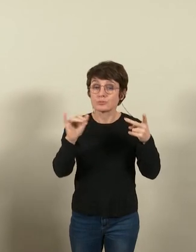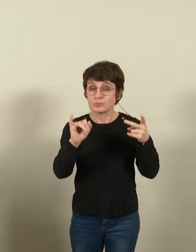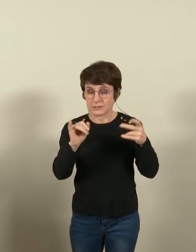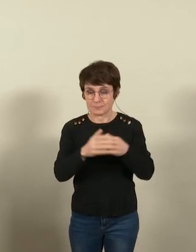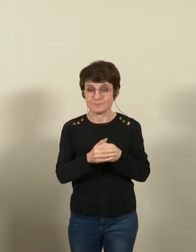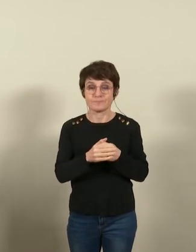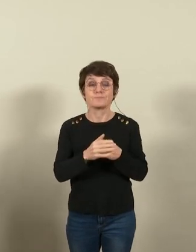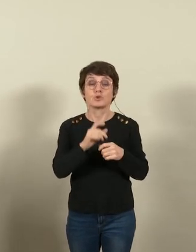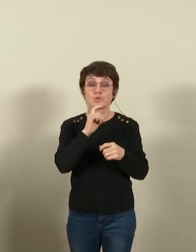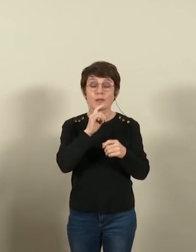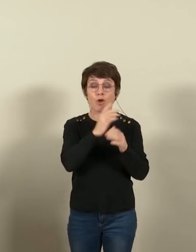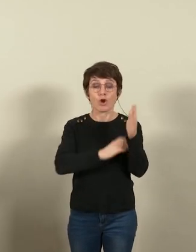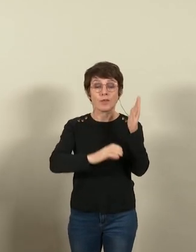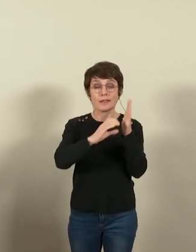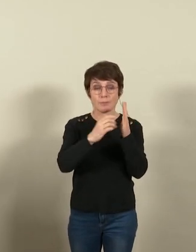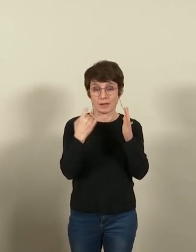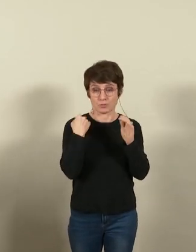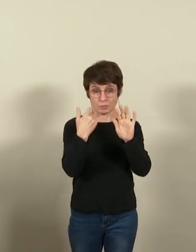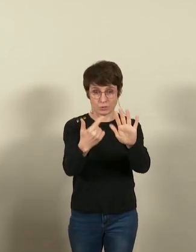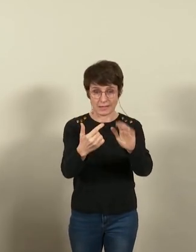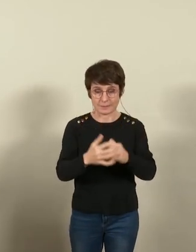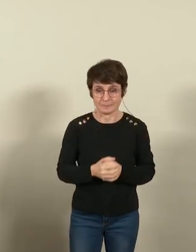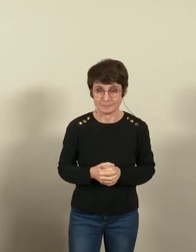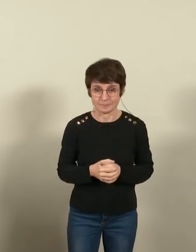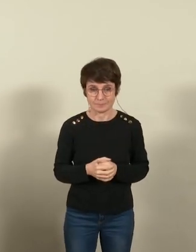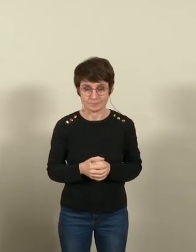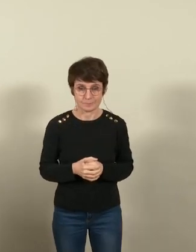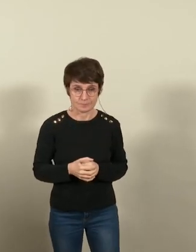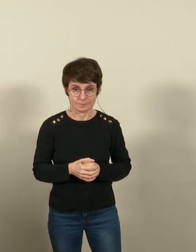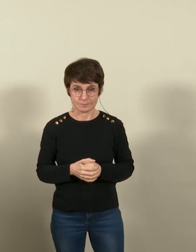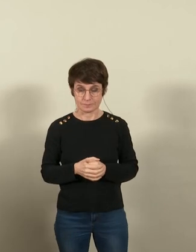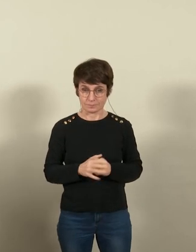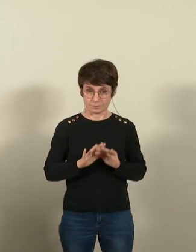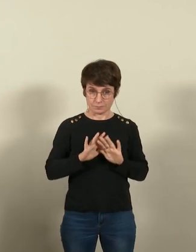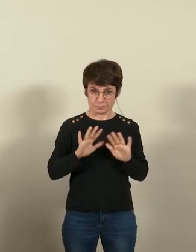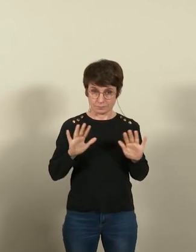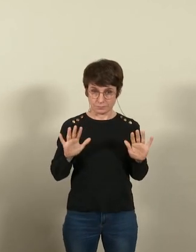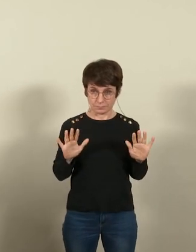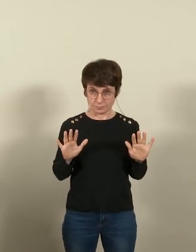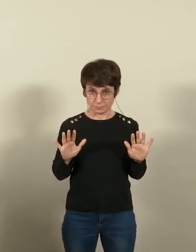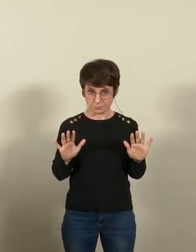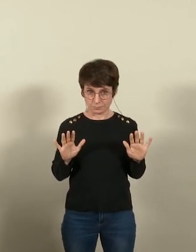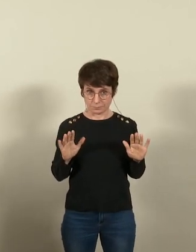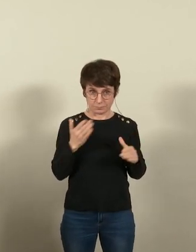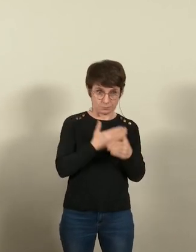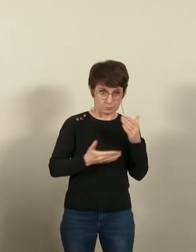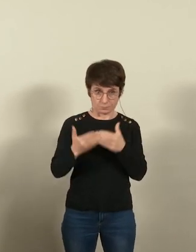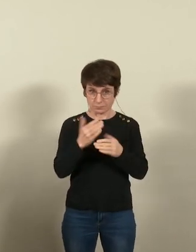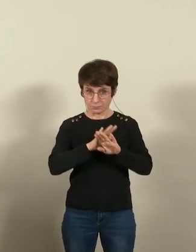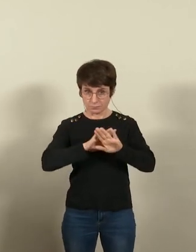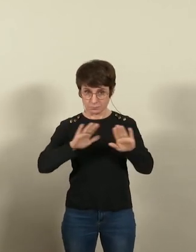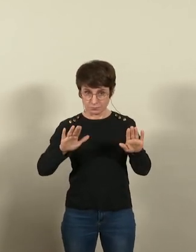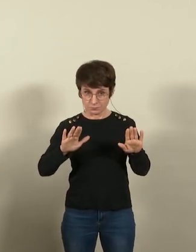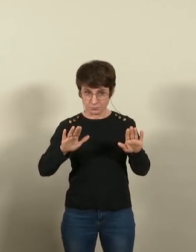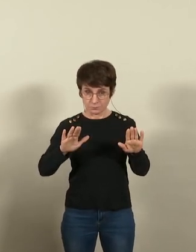numéro 7 donc sur le fond plus de d'ame de prise de parole du coup